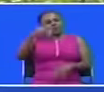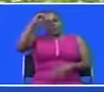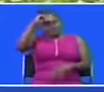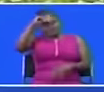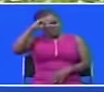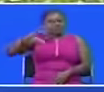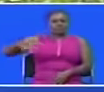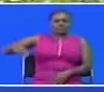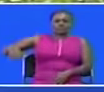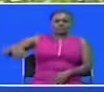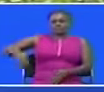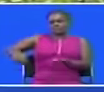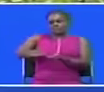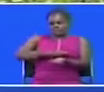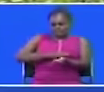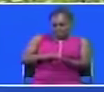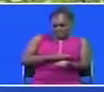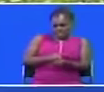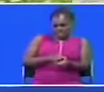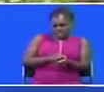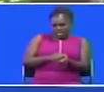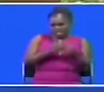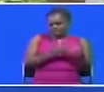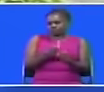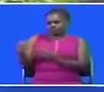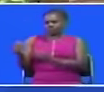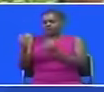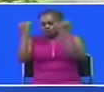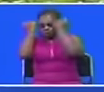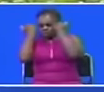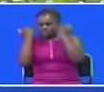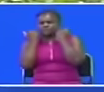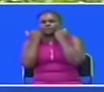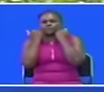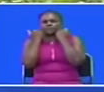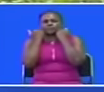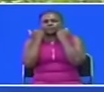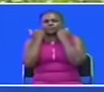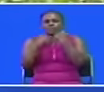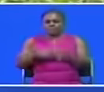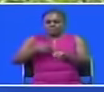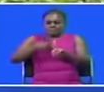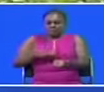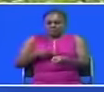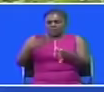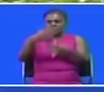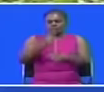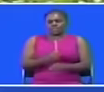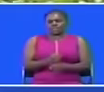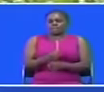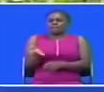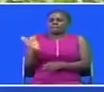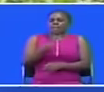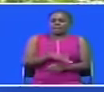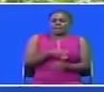ya county Ijumaa hii inaokuja tunapeleka kesi kotini kushtaki kampuni hizi ili